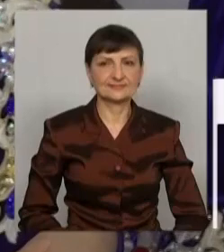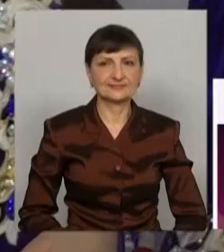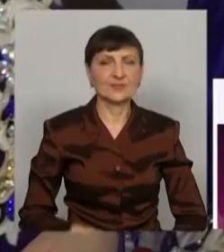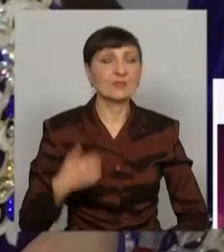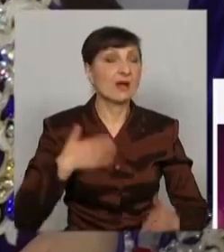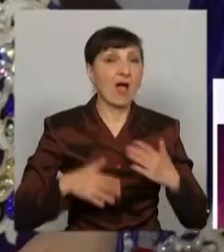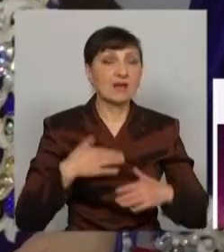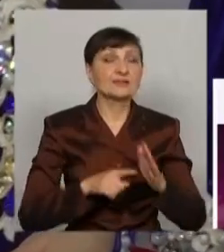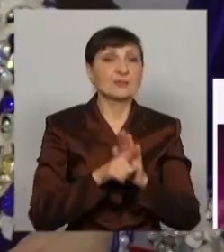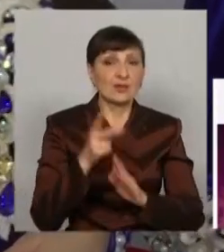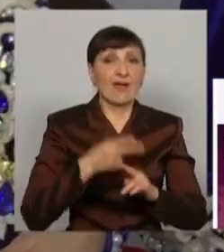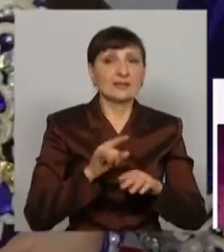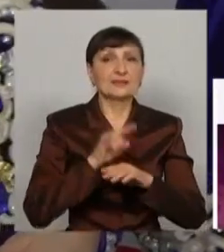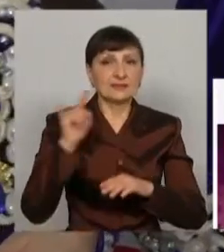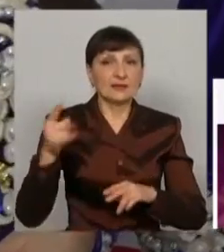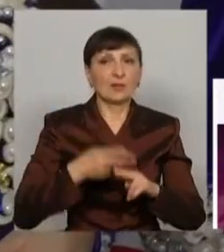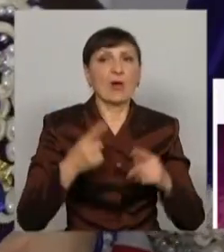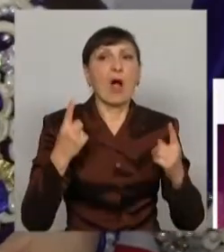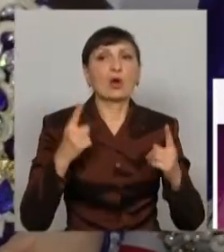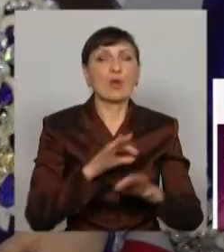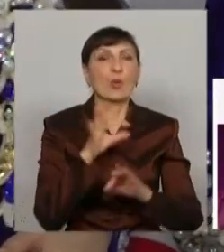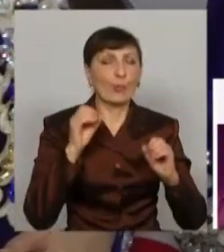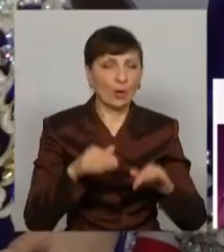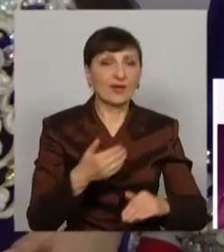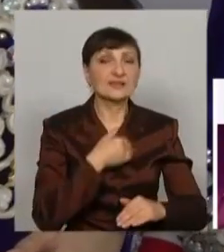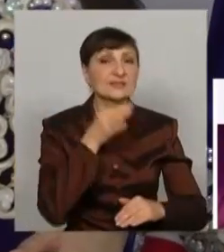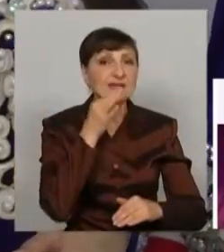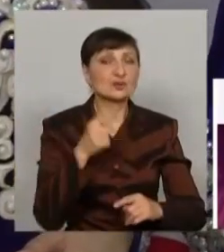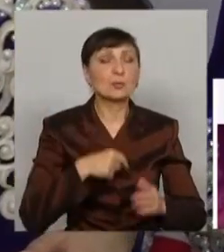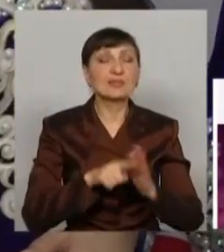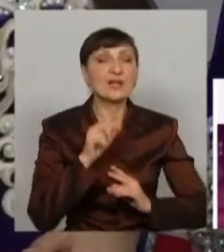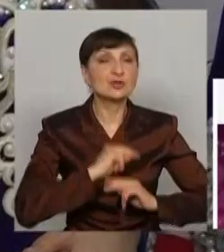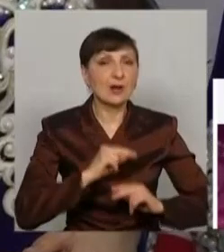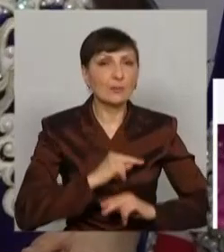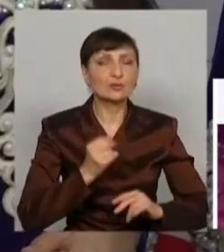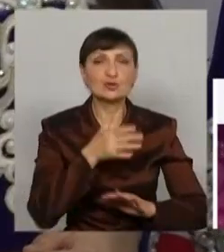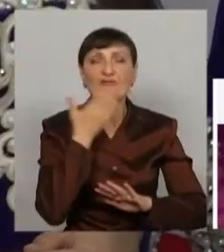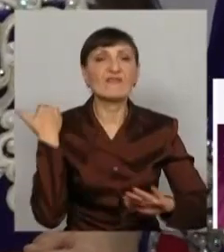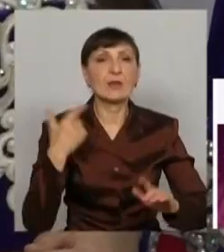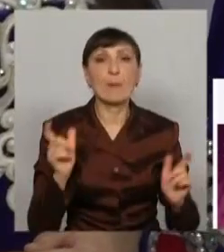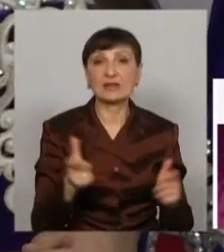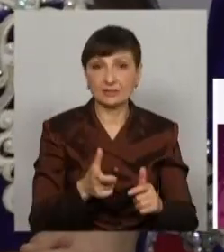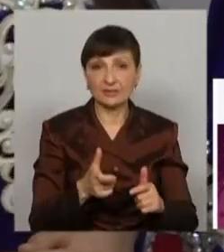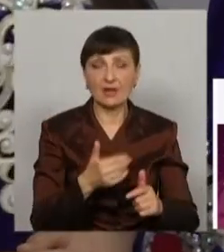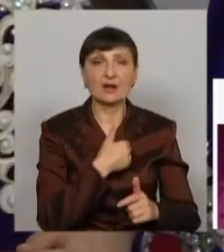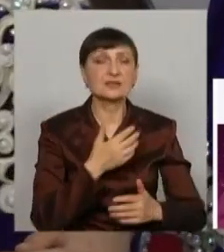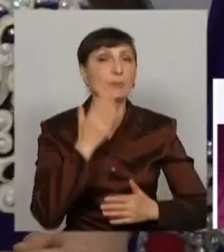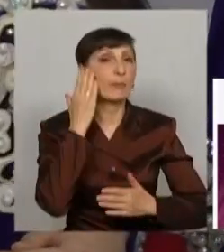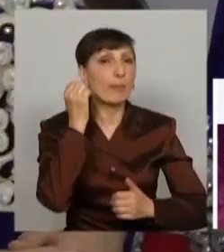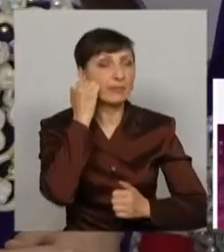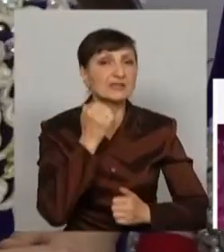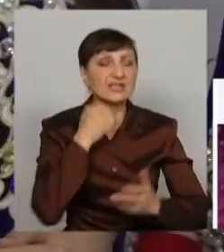Мы рады запустить этот рейс. Это огромный проект. Хотел бы отметить, что мы начали работу еще во время пандемии. Хотел бы поблагодарить